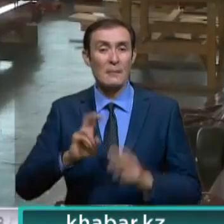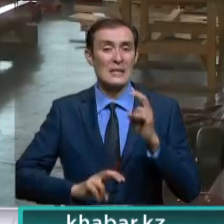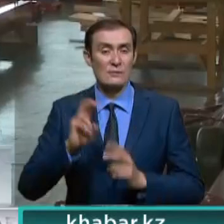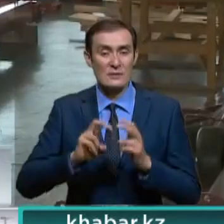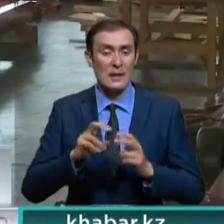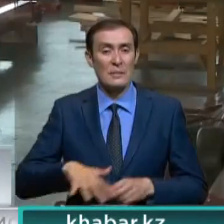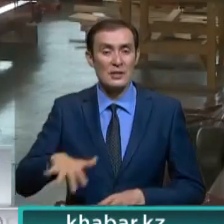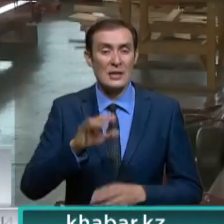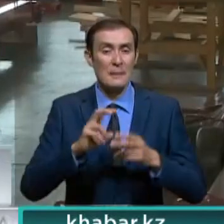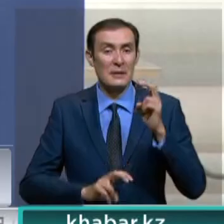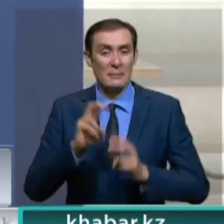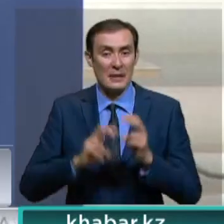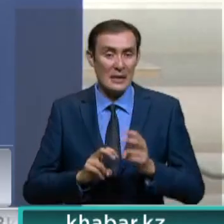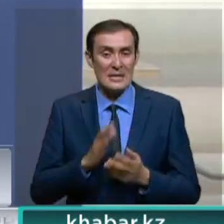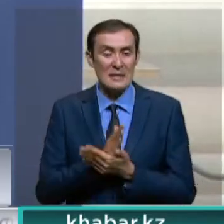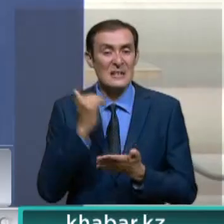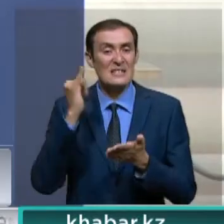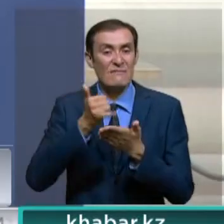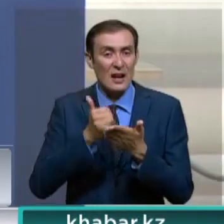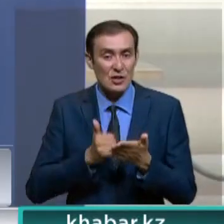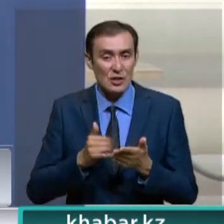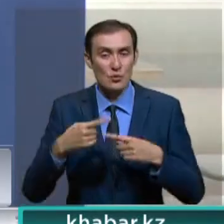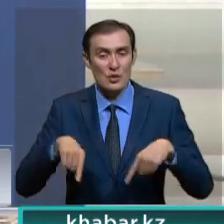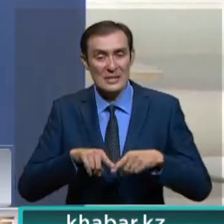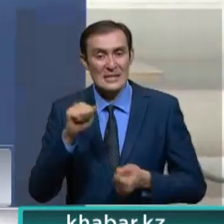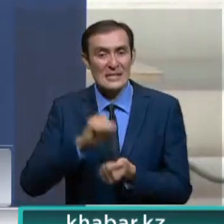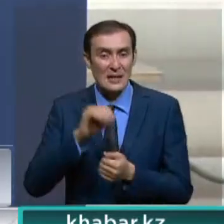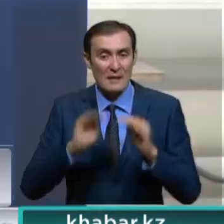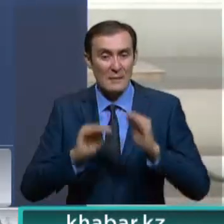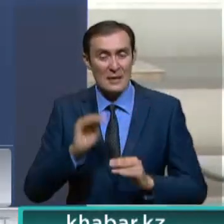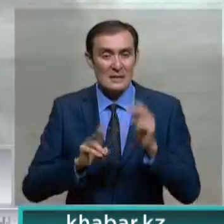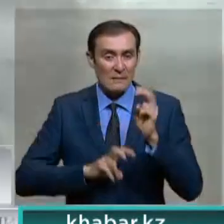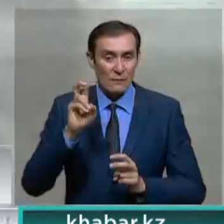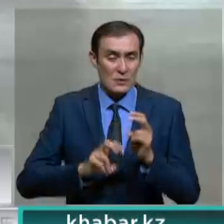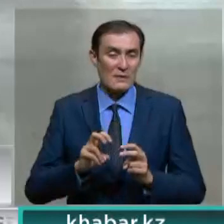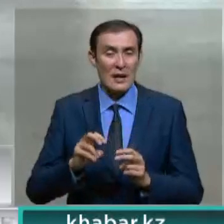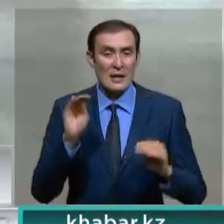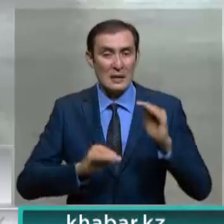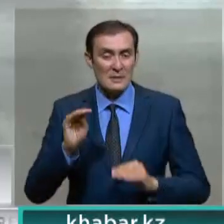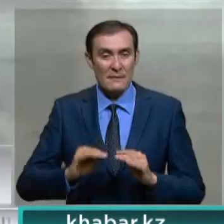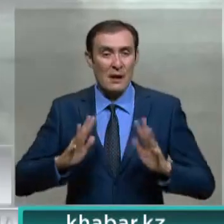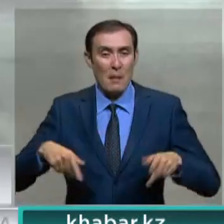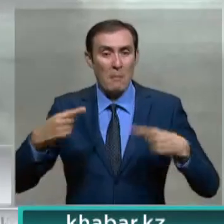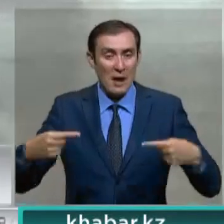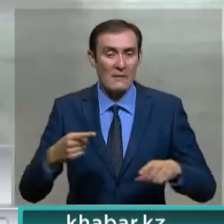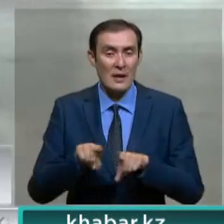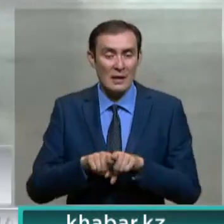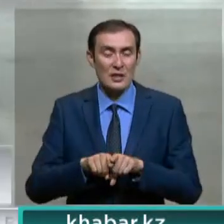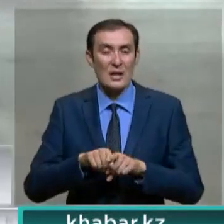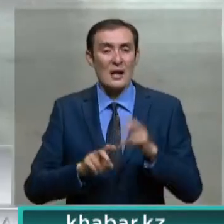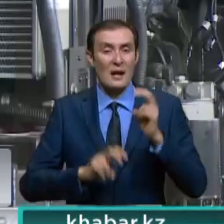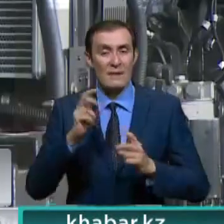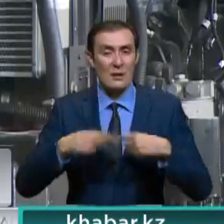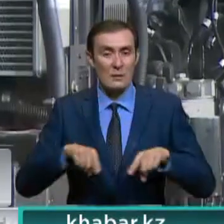Производственная площадка предприятия имеет сварочные участки, заготовительное производство, участок сборки адаптеров и комбайнов, а также